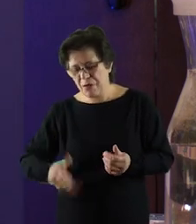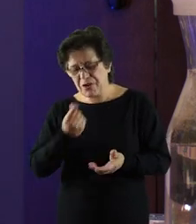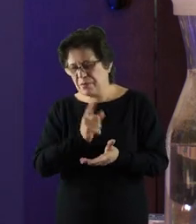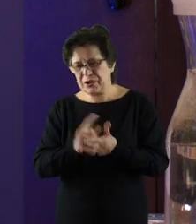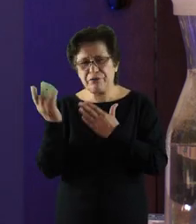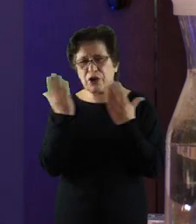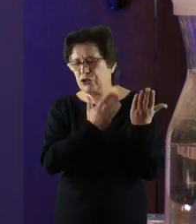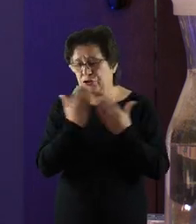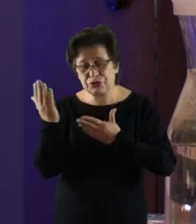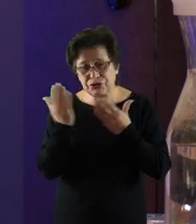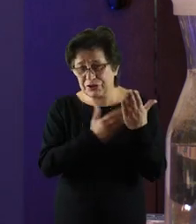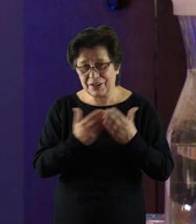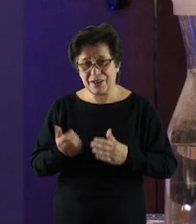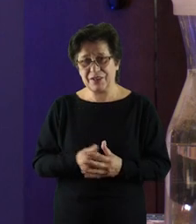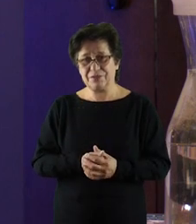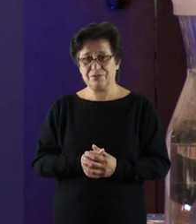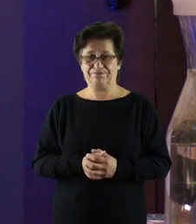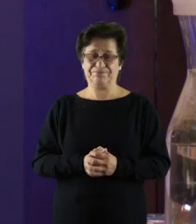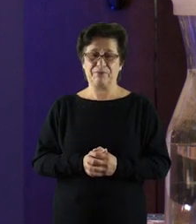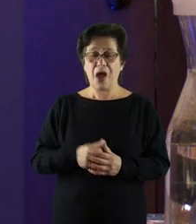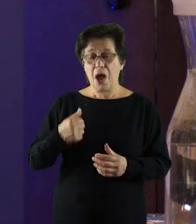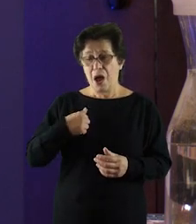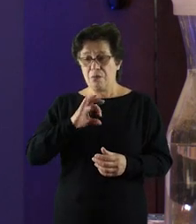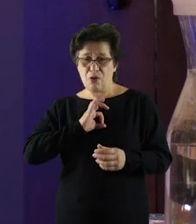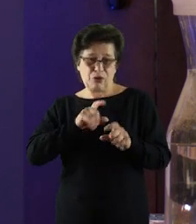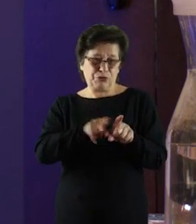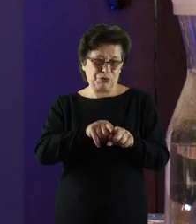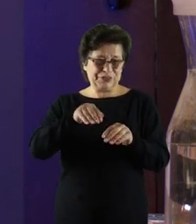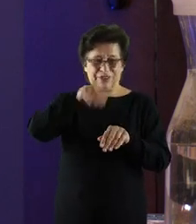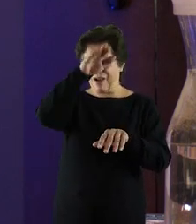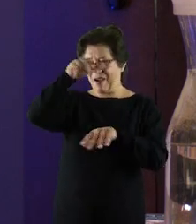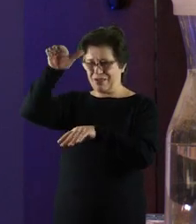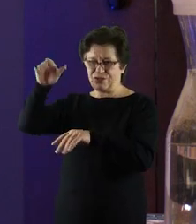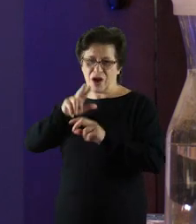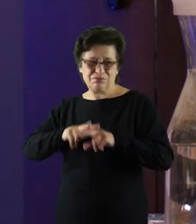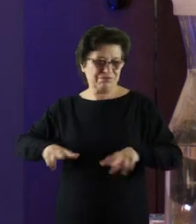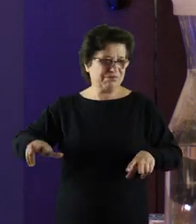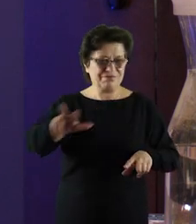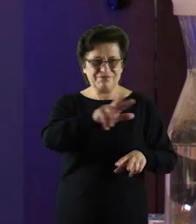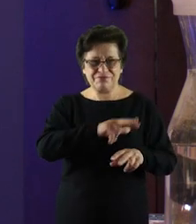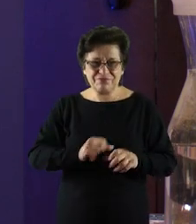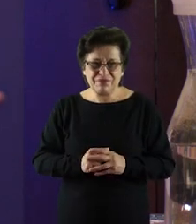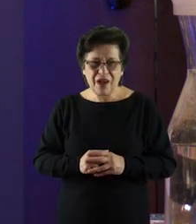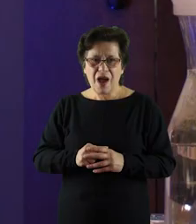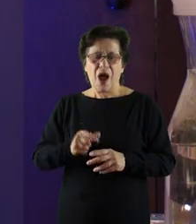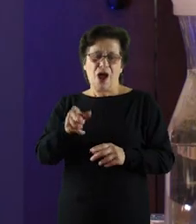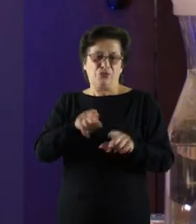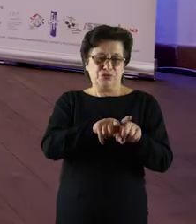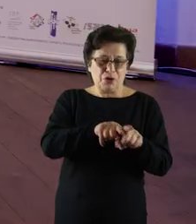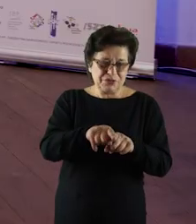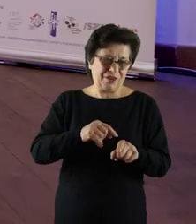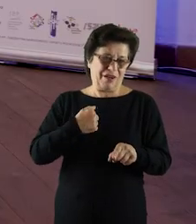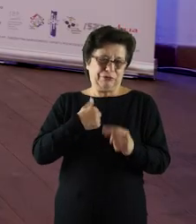miałam starsze rodzeństwo i wszyscy mnie rozpieszczali, czytając mi głośno książki. Powiedzcie tak szczerze, gdyby wam zawsze ktoś